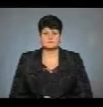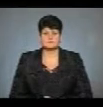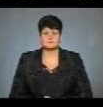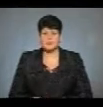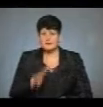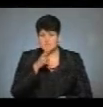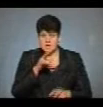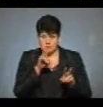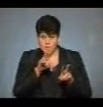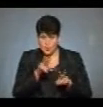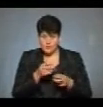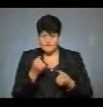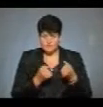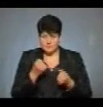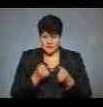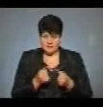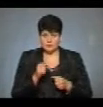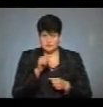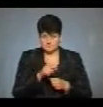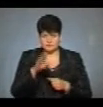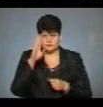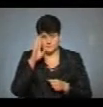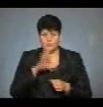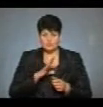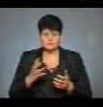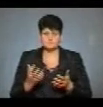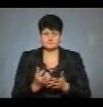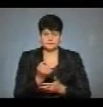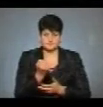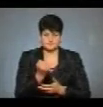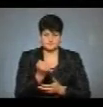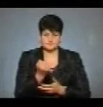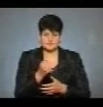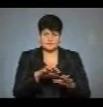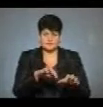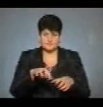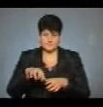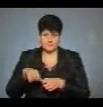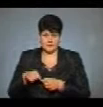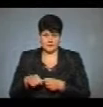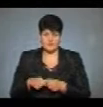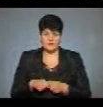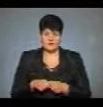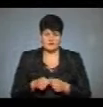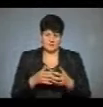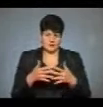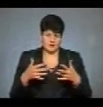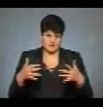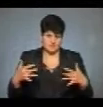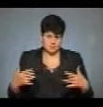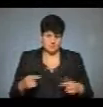Під час огляду автомобіля у затриманих було виявлено та вилучено викрадені речі з помешкання, а